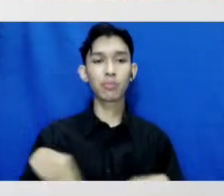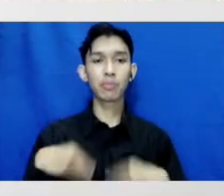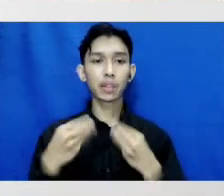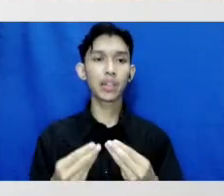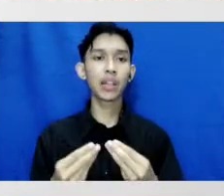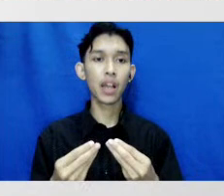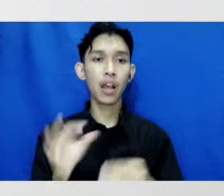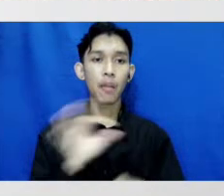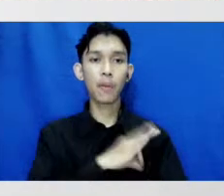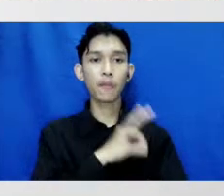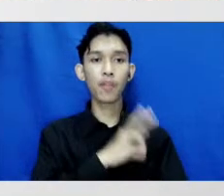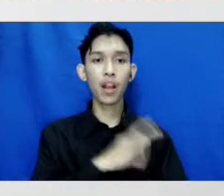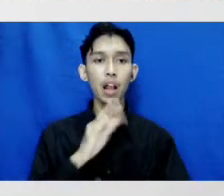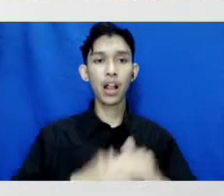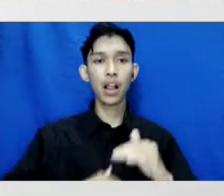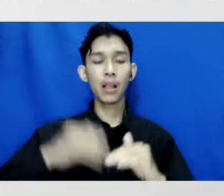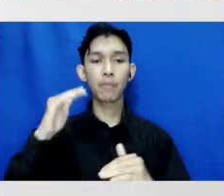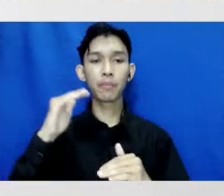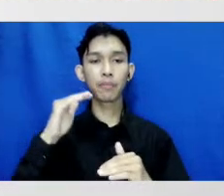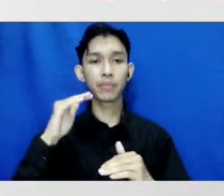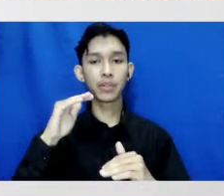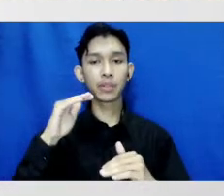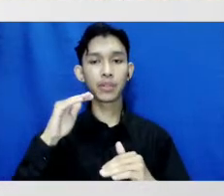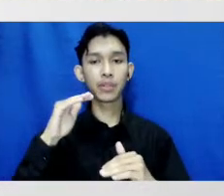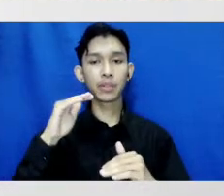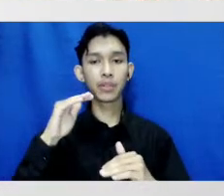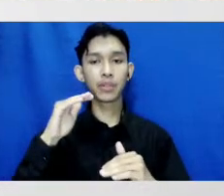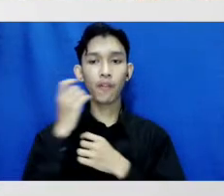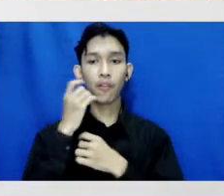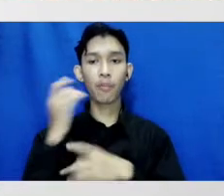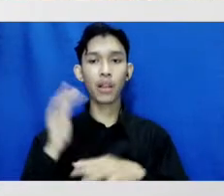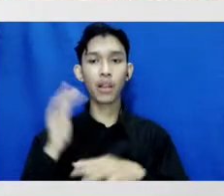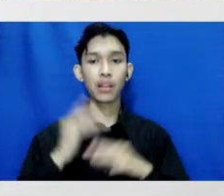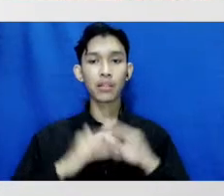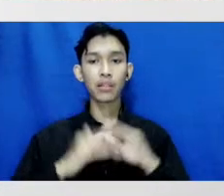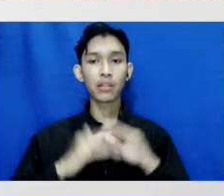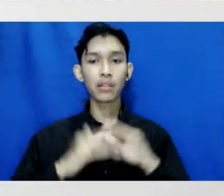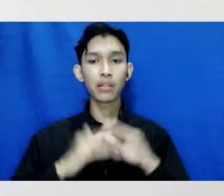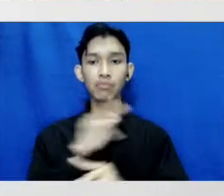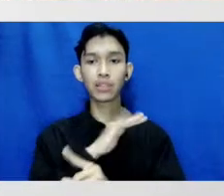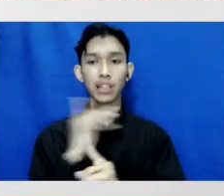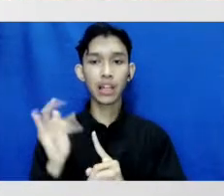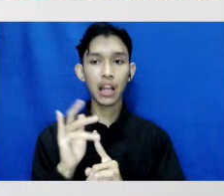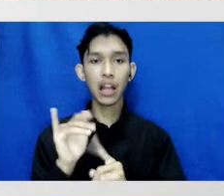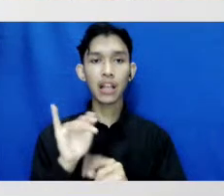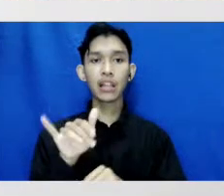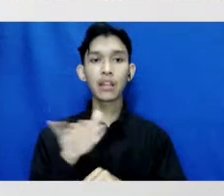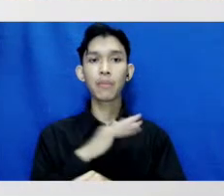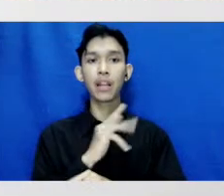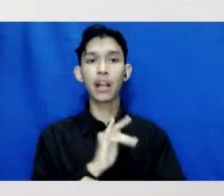manfaat lebih banyak atau informasi lebih banyak kepada masyarakat, sehingga masyarakat tidak